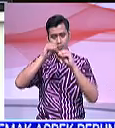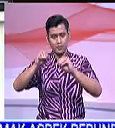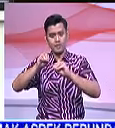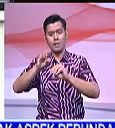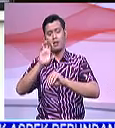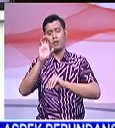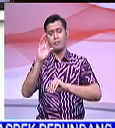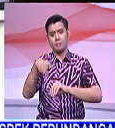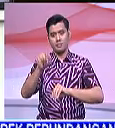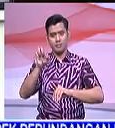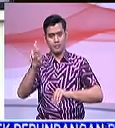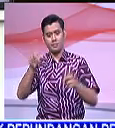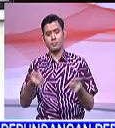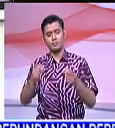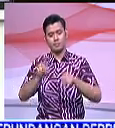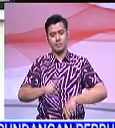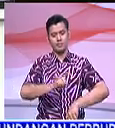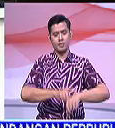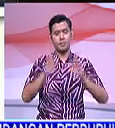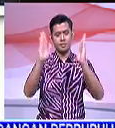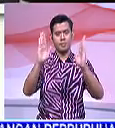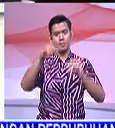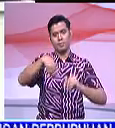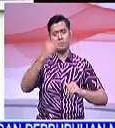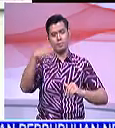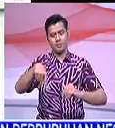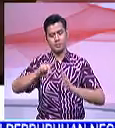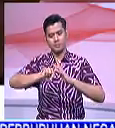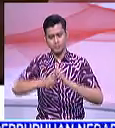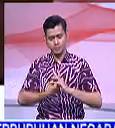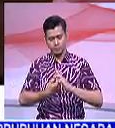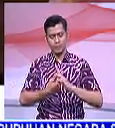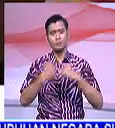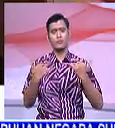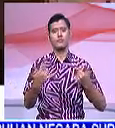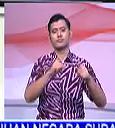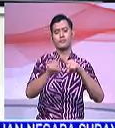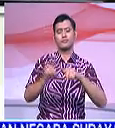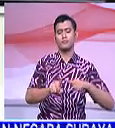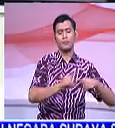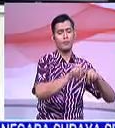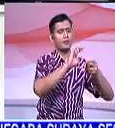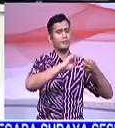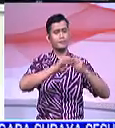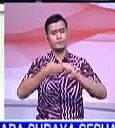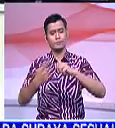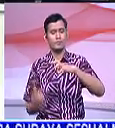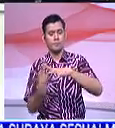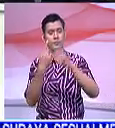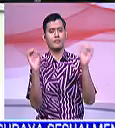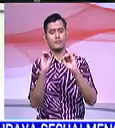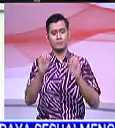di rumah yang berlaku ketika perintah kawanan pergerakan dikuasakan ketika itu berbagai isu dibangkitkan terutamanya terhadap